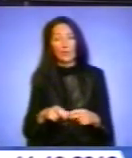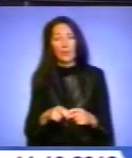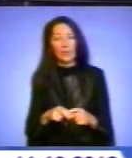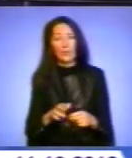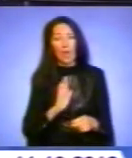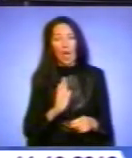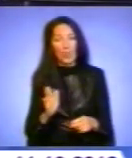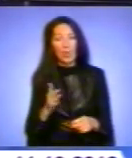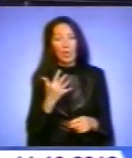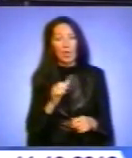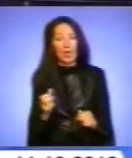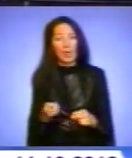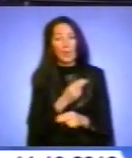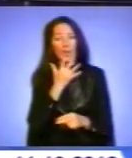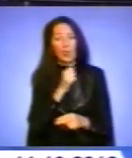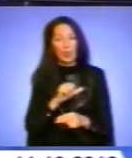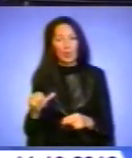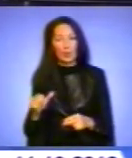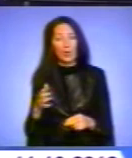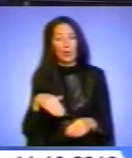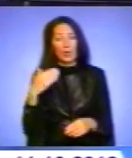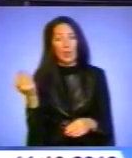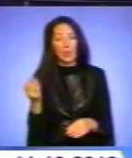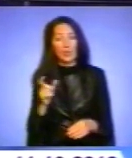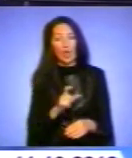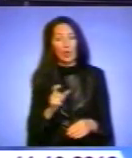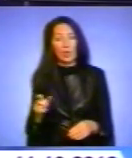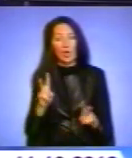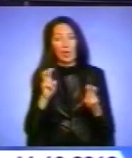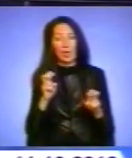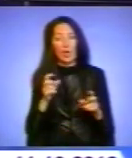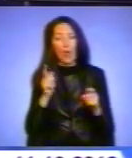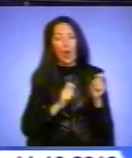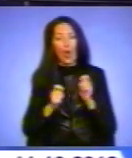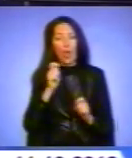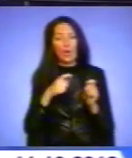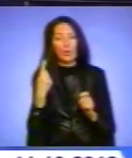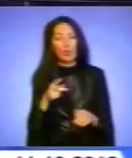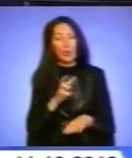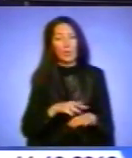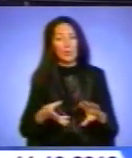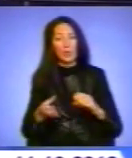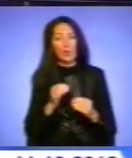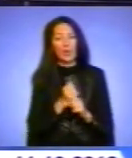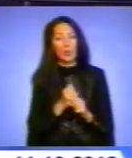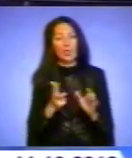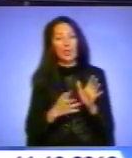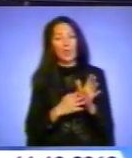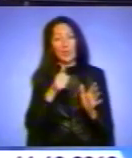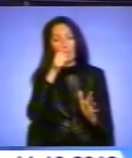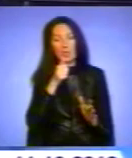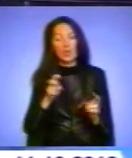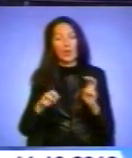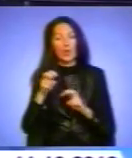Бути поза політикою і на боці людей – теми колегії обласної міліції. Підсумки роботи за 9 місяців поточного року розглянуто на